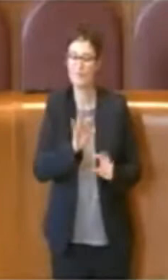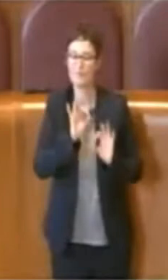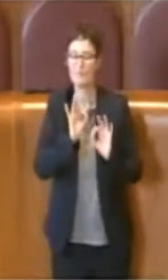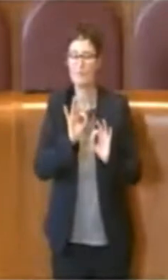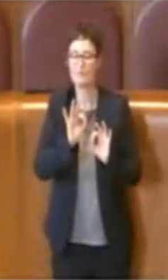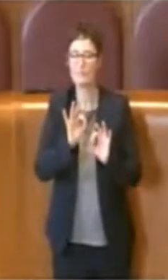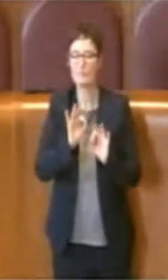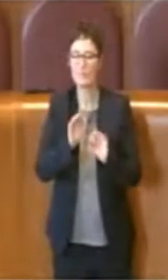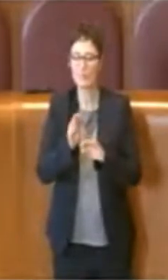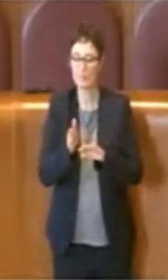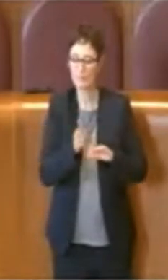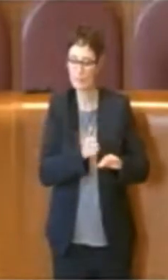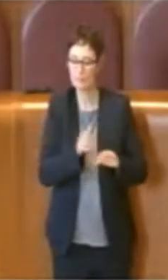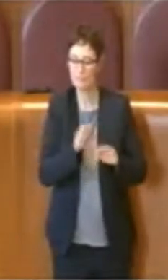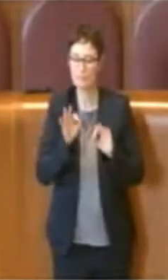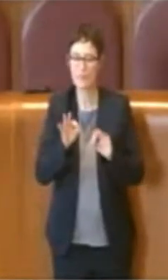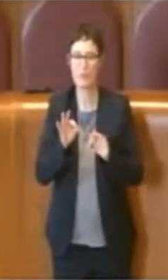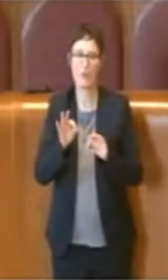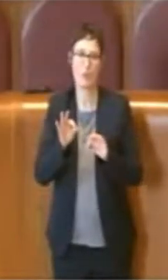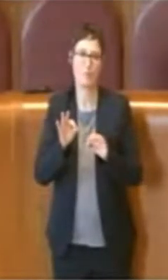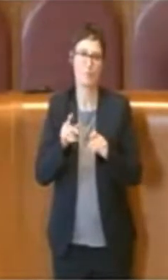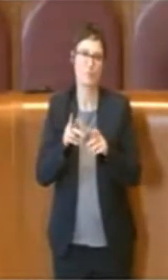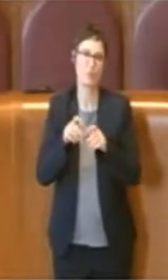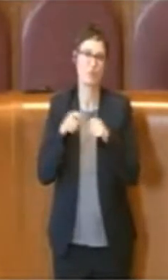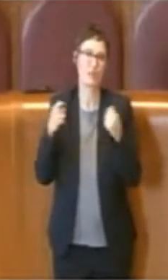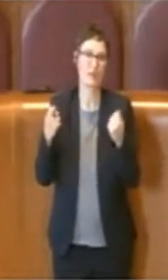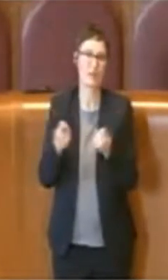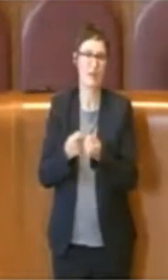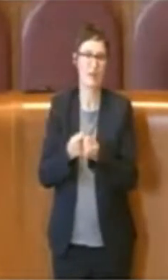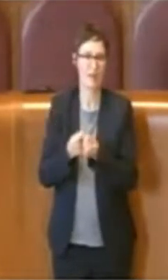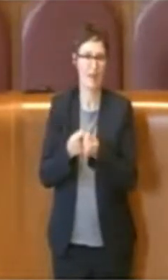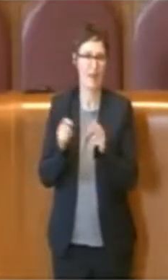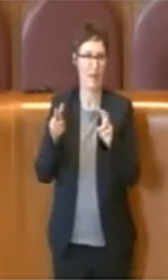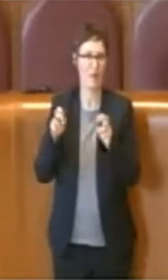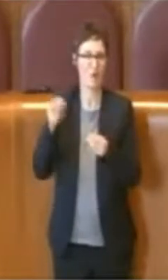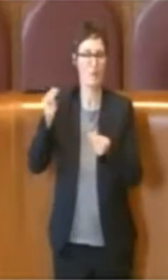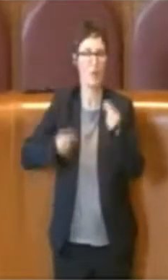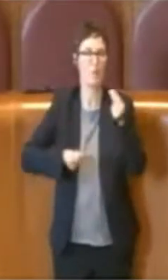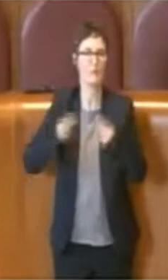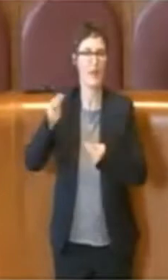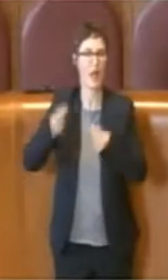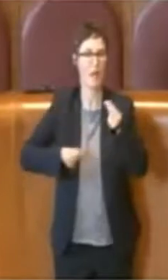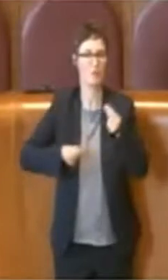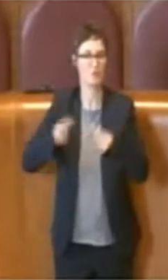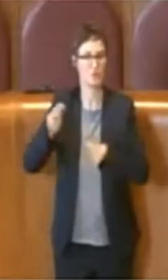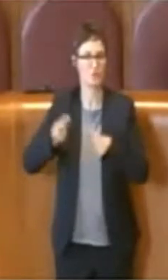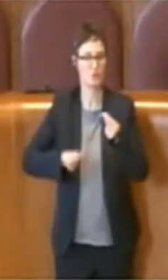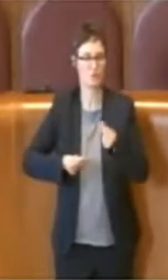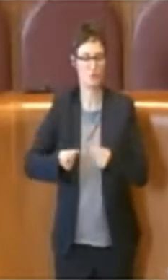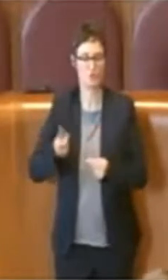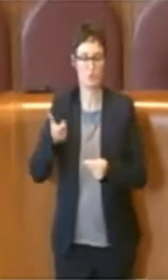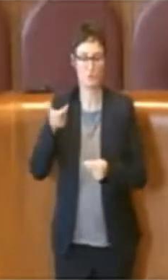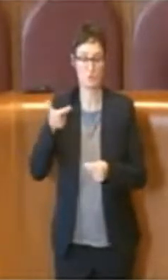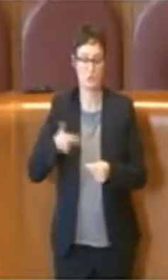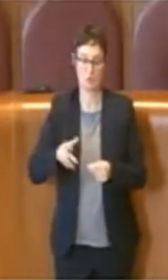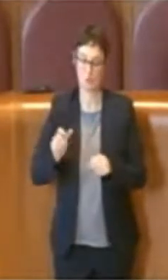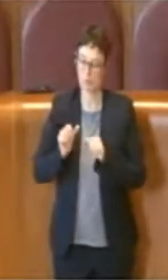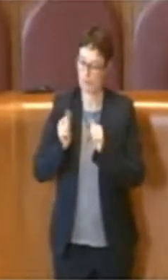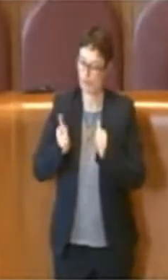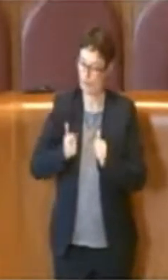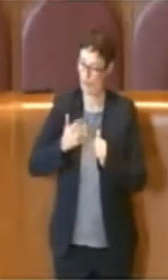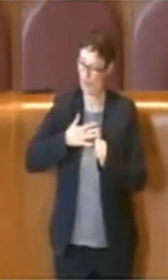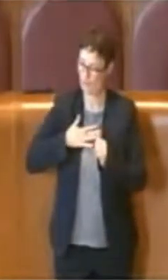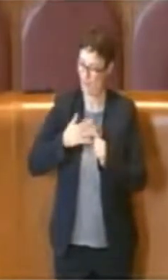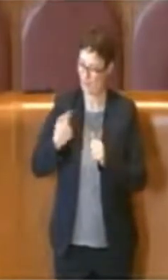concetto dei bilanci che da sempre per mia formazione, sono stato